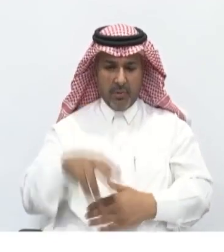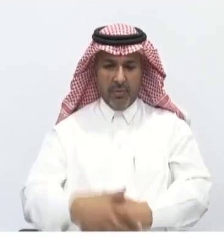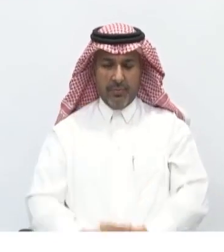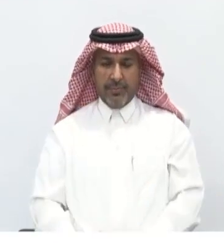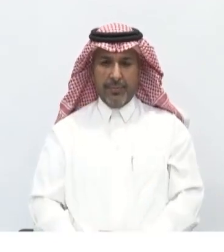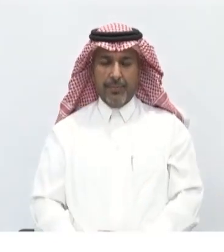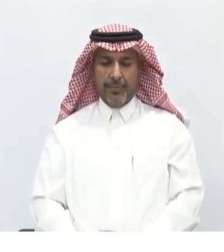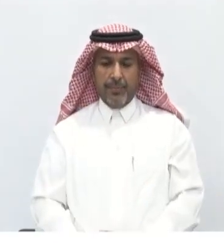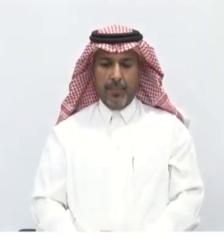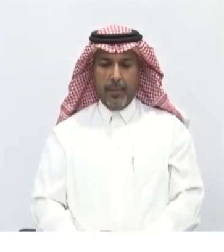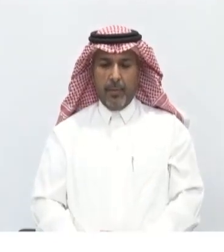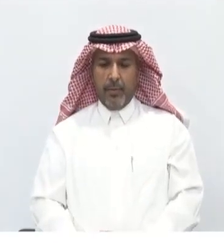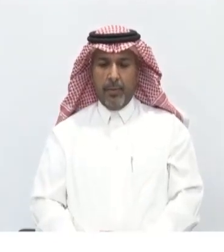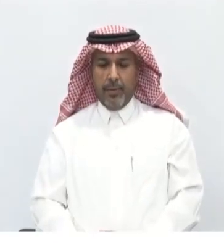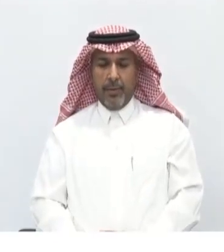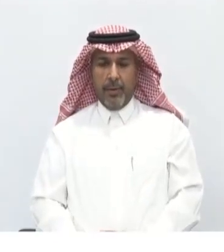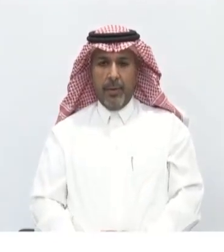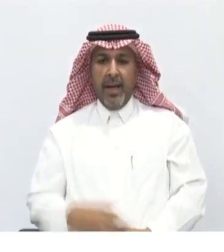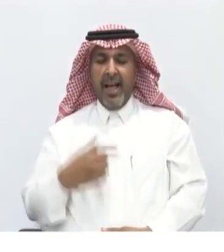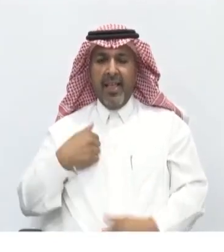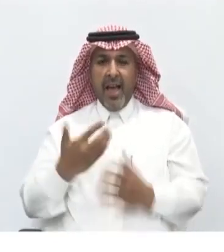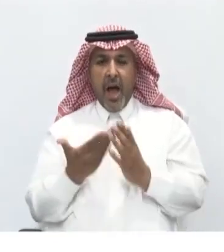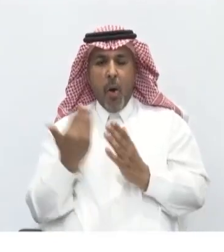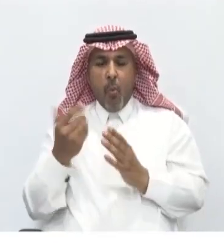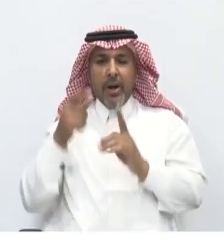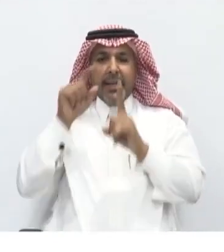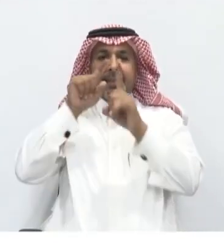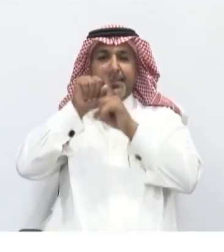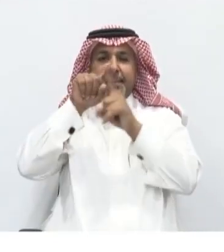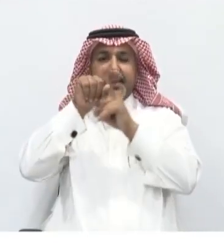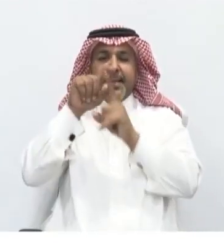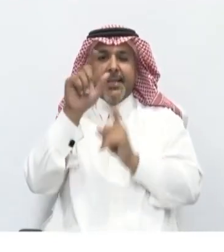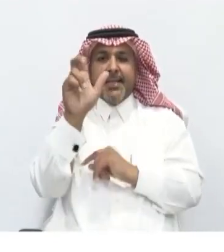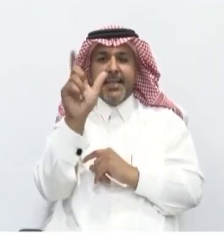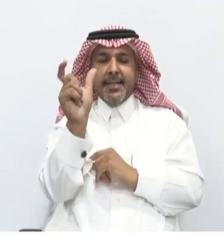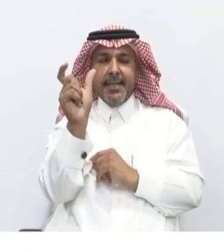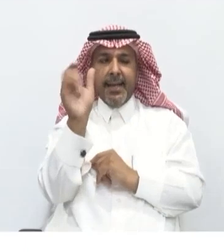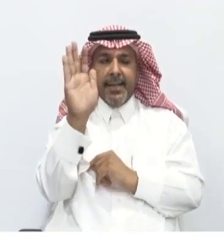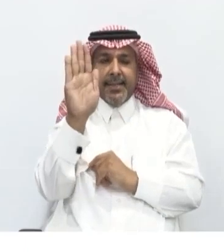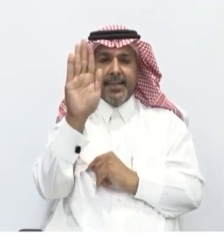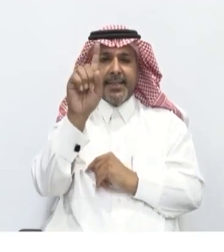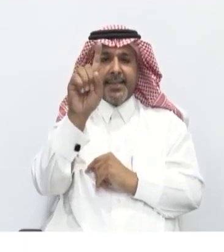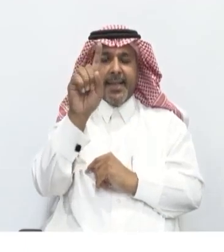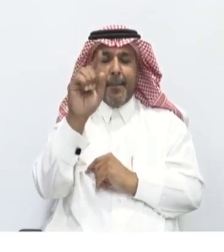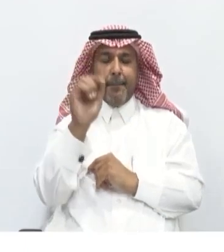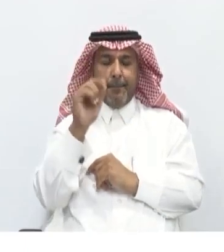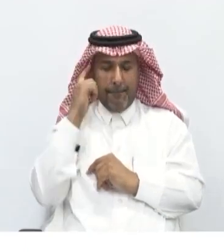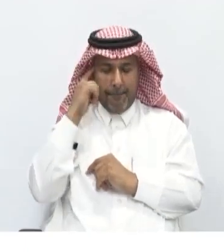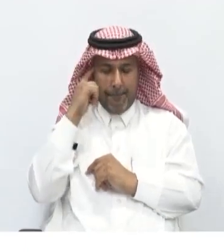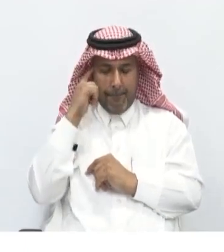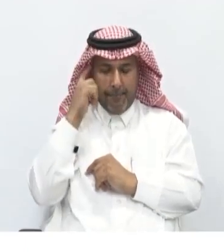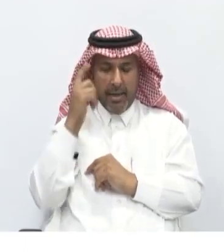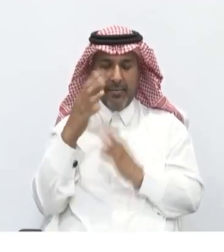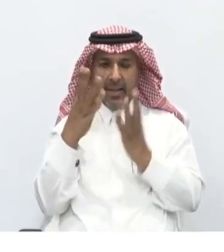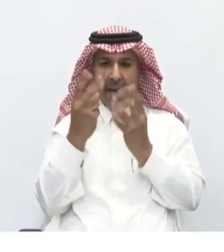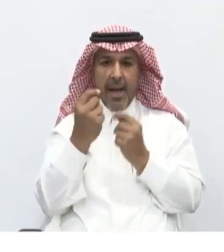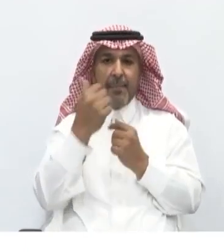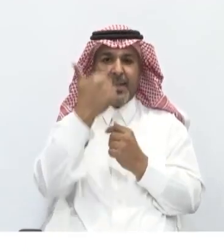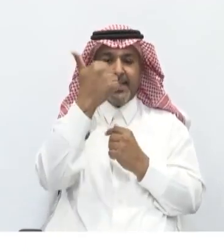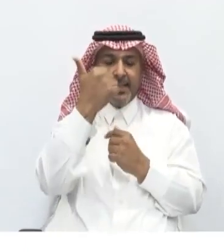اذا تحدد هذه النسب الست علاقات المول في هذه المعادله